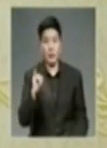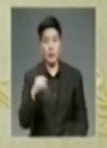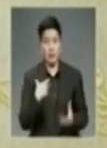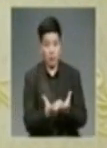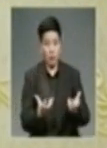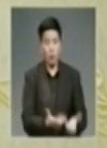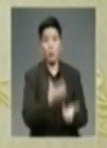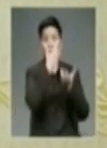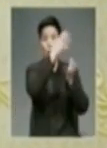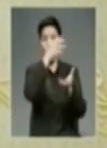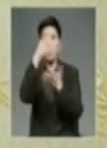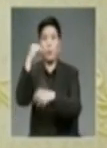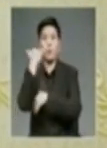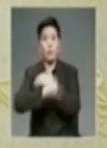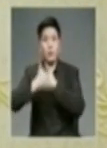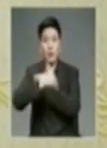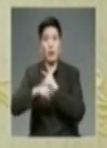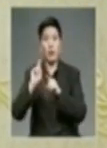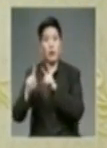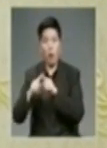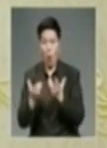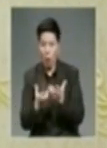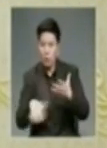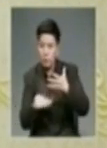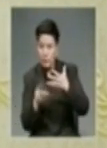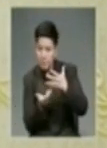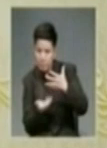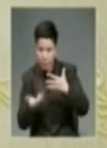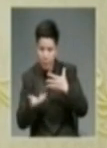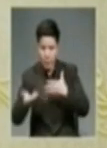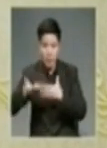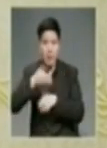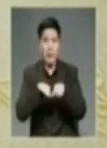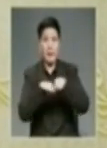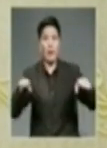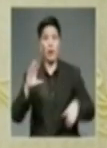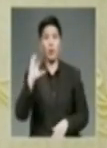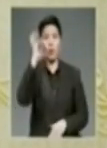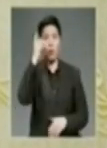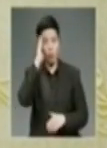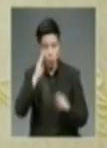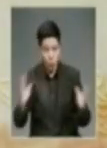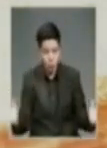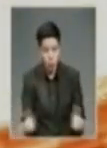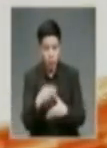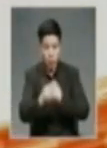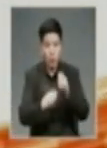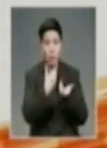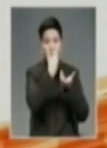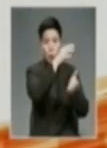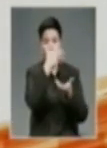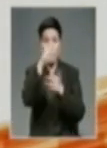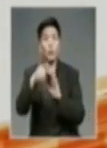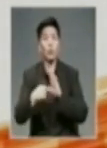ออกไปยังต่างประเทศเพื่อจะยกระดับสินค้าที่บ่งชี้ทางภูมิศาสตร์ไทยสู่สากลและส่งเสริมการขยายตลาดการส่งออก